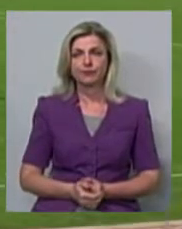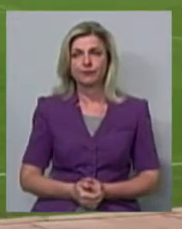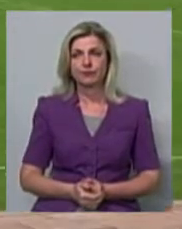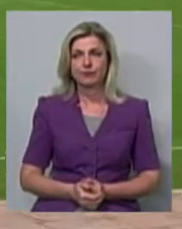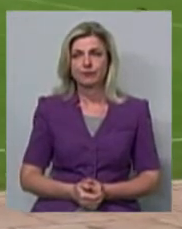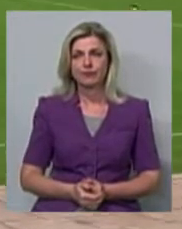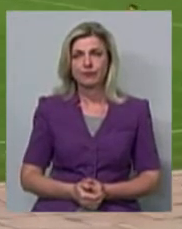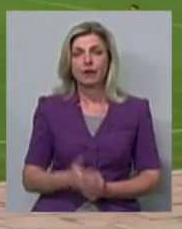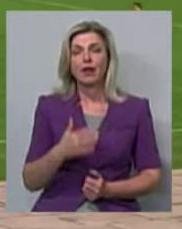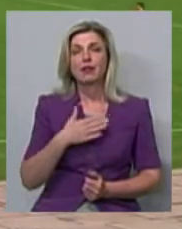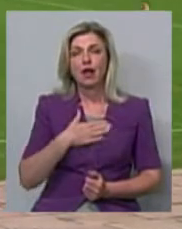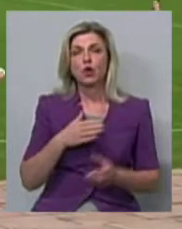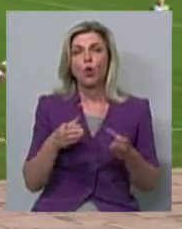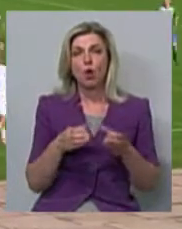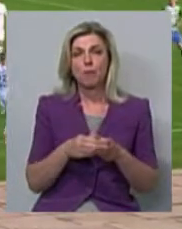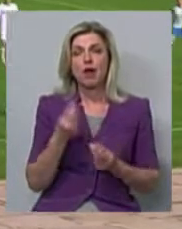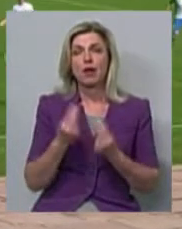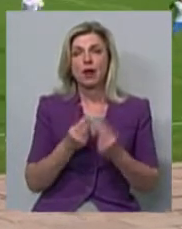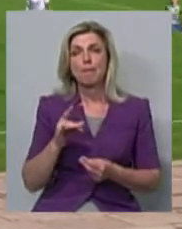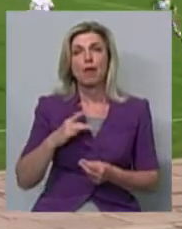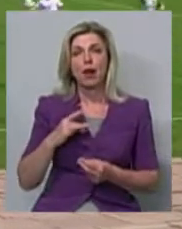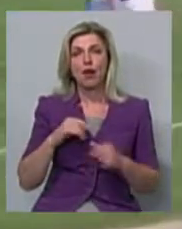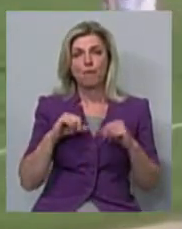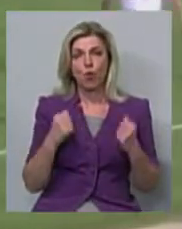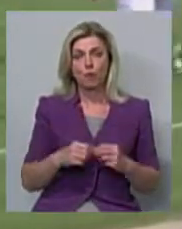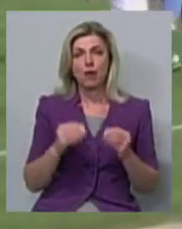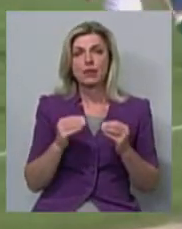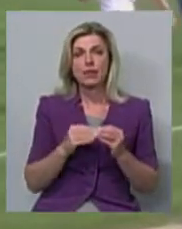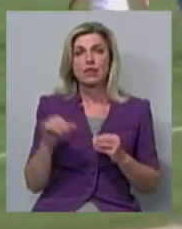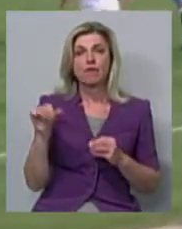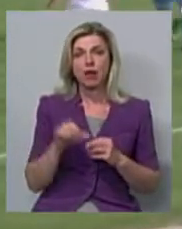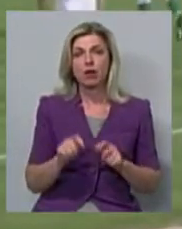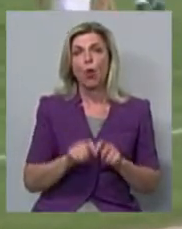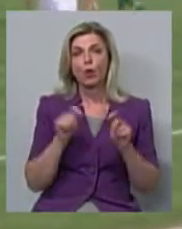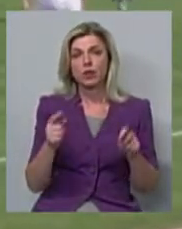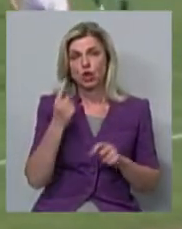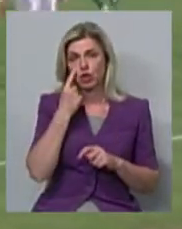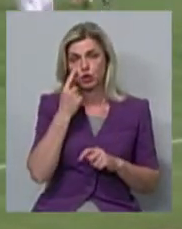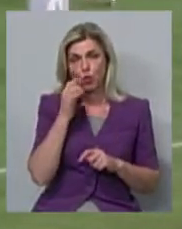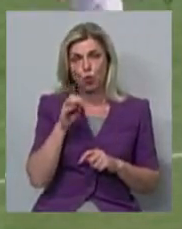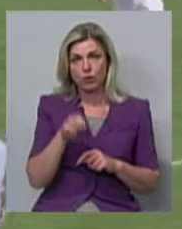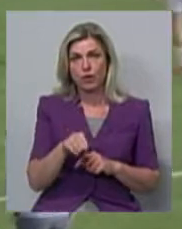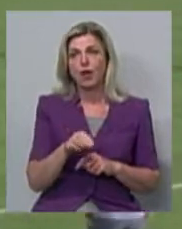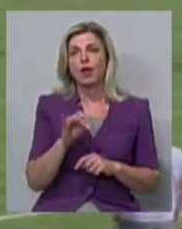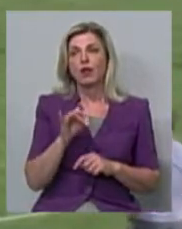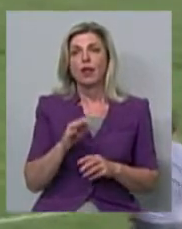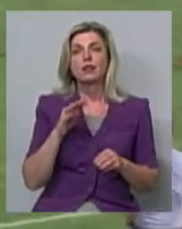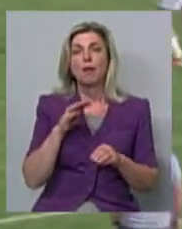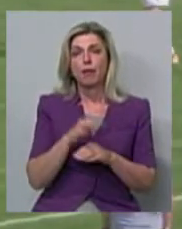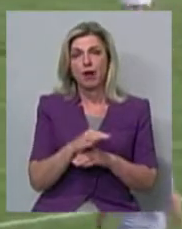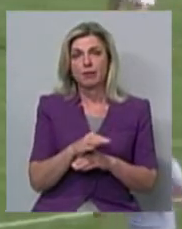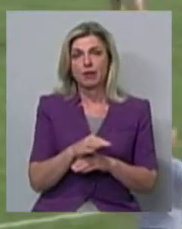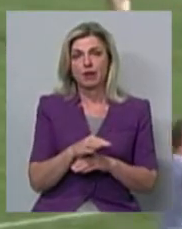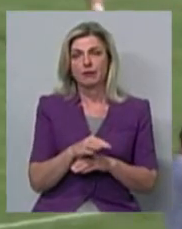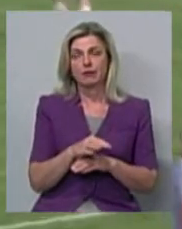Гості МФК «Миколаїв», які грали у білій формі, на 10-й хвилині відкрили рахунок у матчі. Нападник Дмитро Сула пробив по